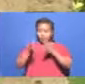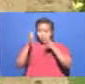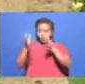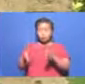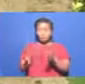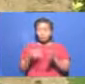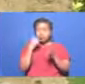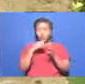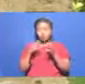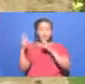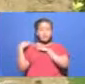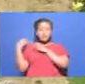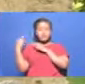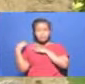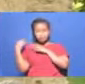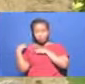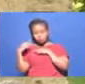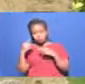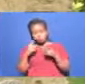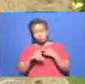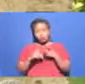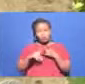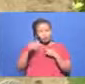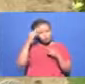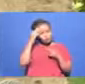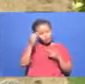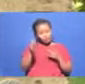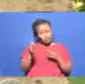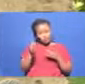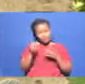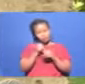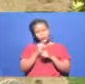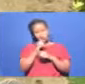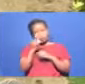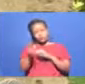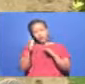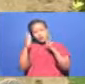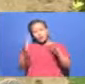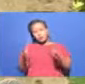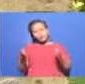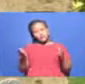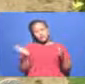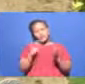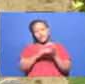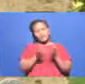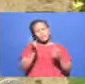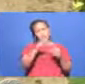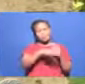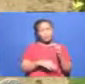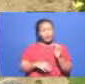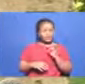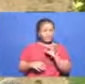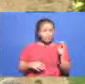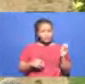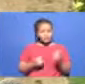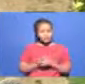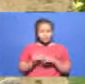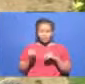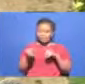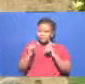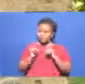kuangalia hiyo poma, mtu asiruti tena, huyo mwenye aliua mwingine asiruti kuishi pale,